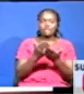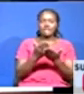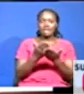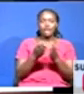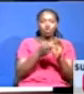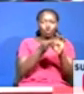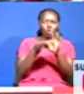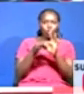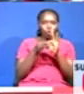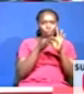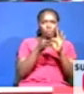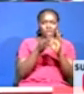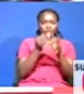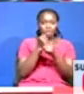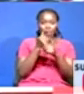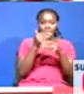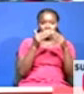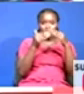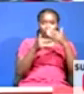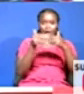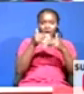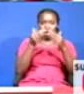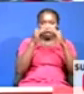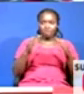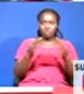cooperate and do housing. Huku kukiwa na nyumba